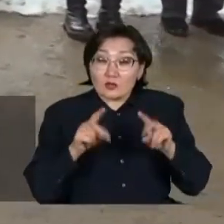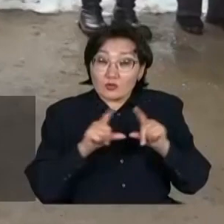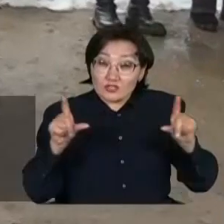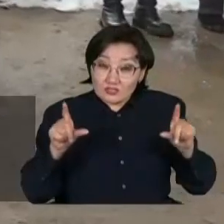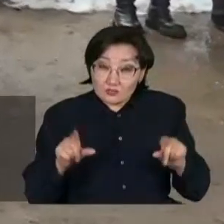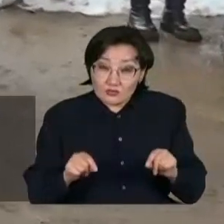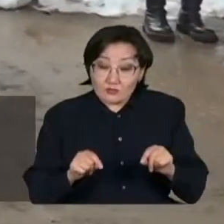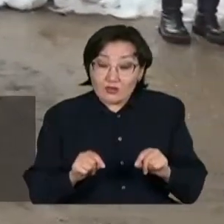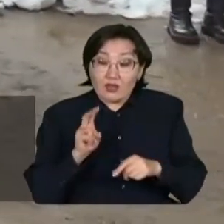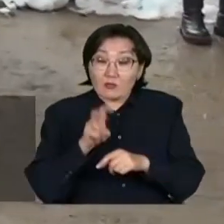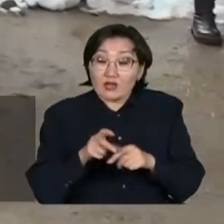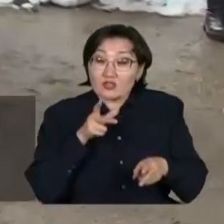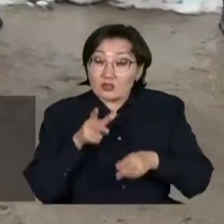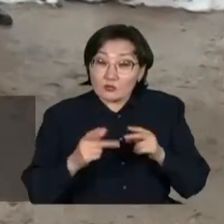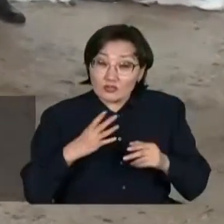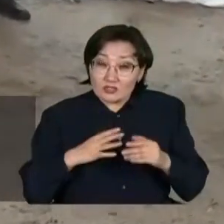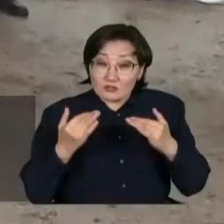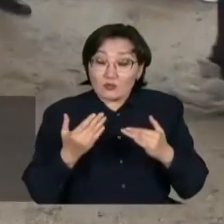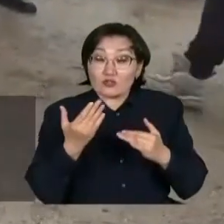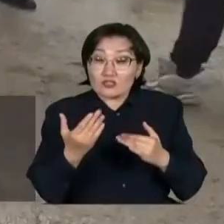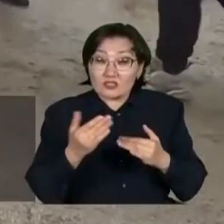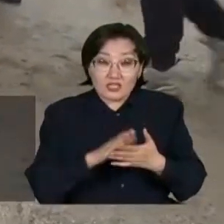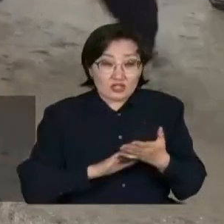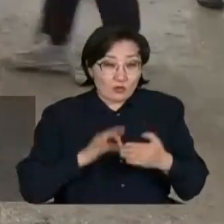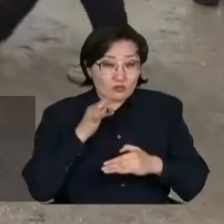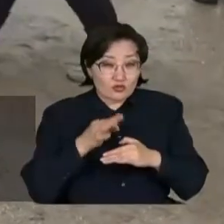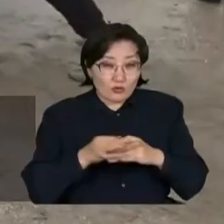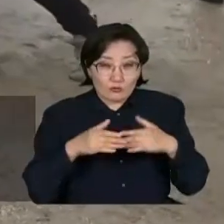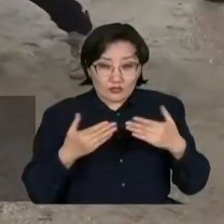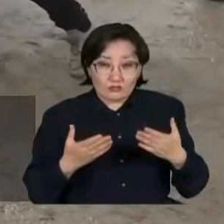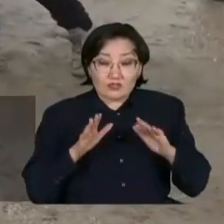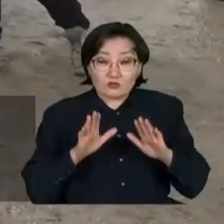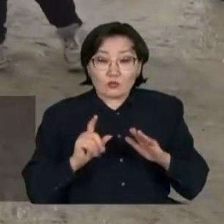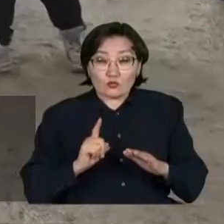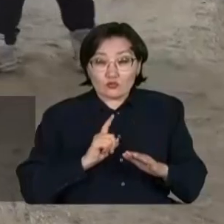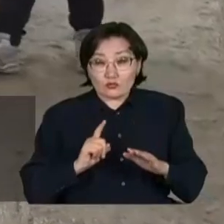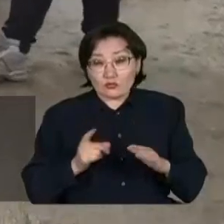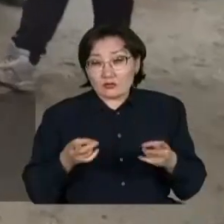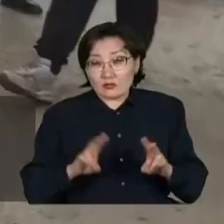органдарға жүгінуге тура келіпті. Әзірше олардан ешқандай үміт жоқ, тек күту ғана.